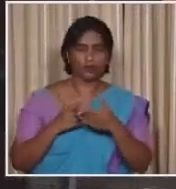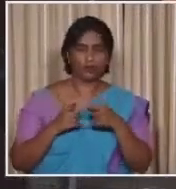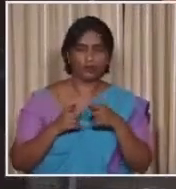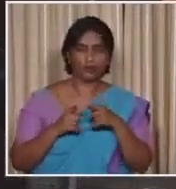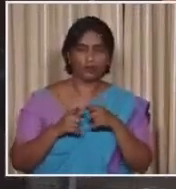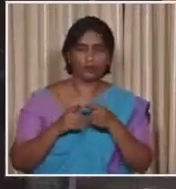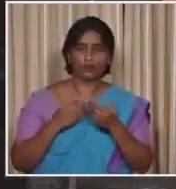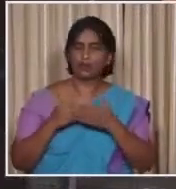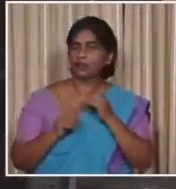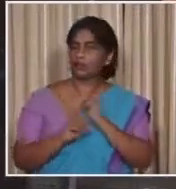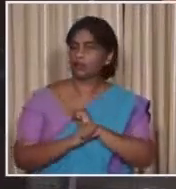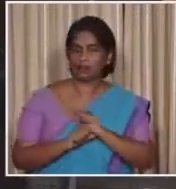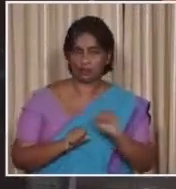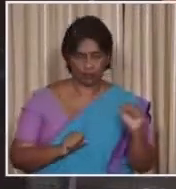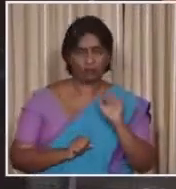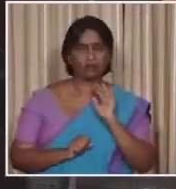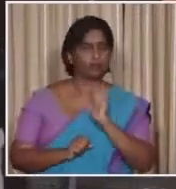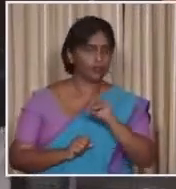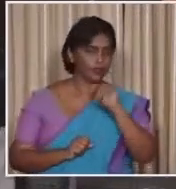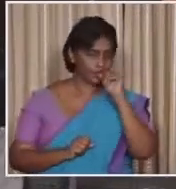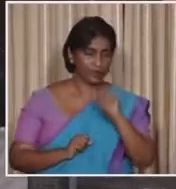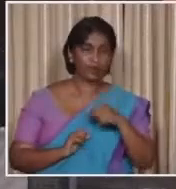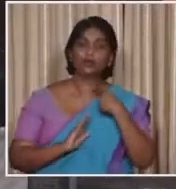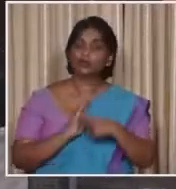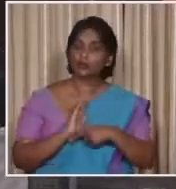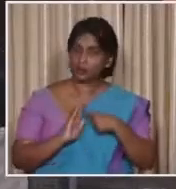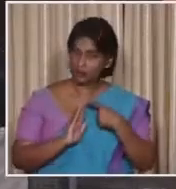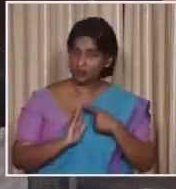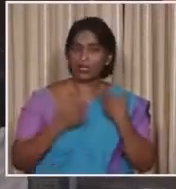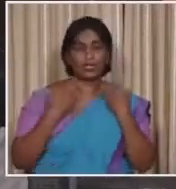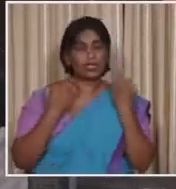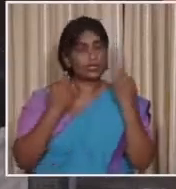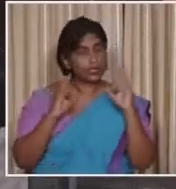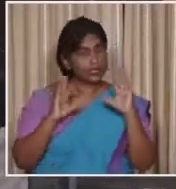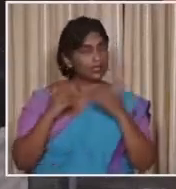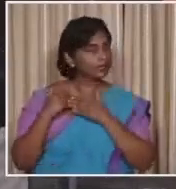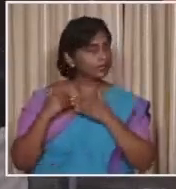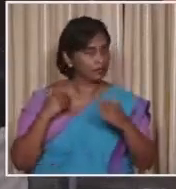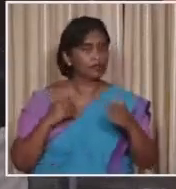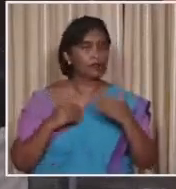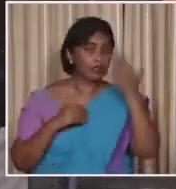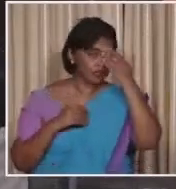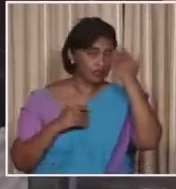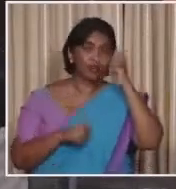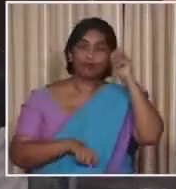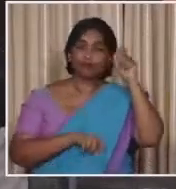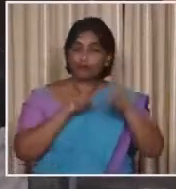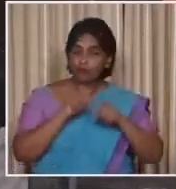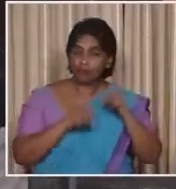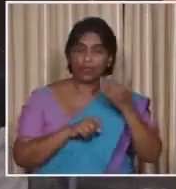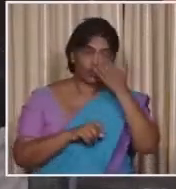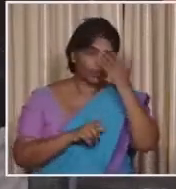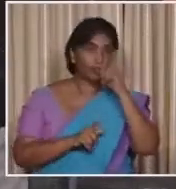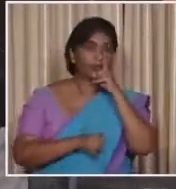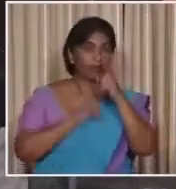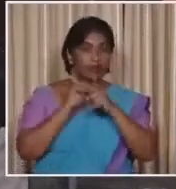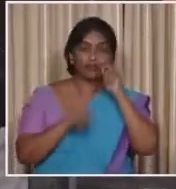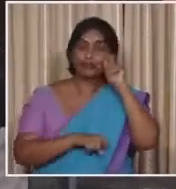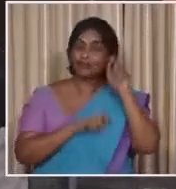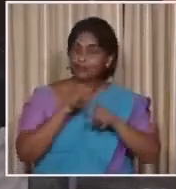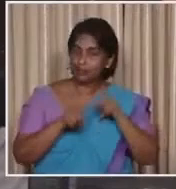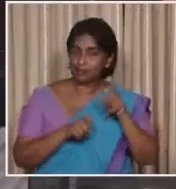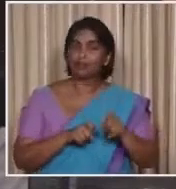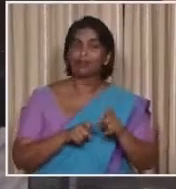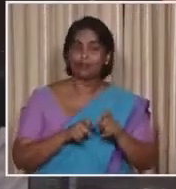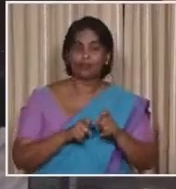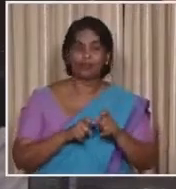ระดิลเลยอิลังเกย์สุดันติระมาดินเดดมุดร์คนดูทามลมักกัลทามลเพศุมมักกัลอาจจะโยนกับปัตติคนเ